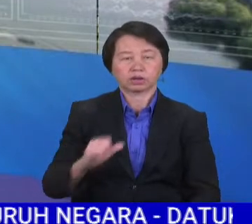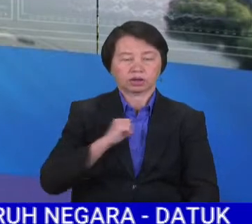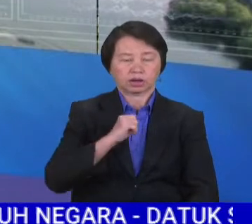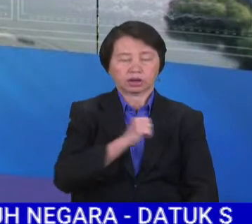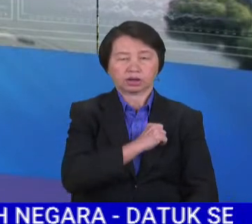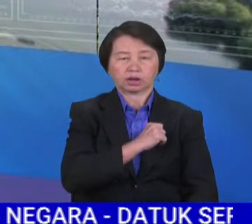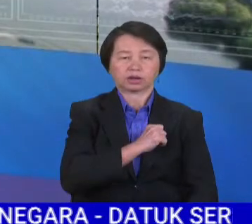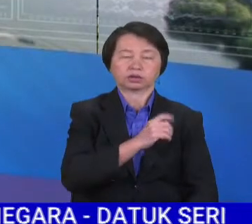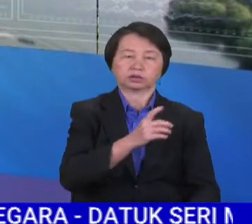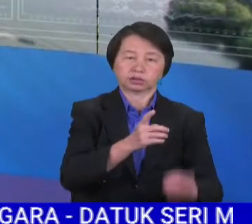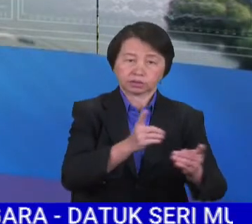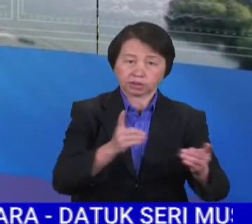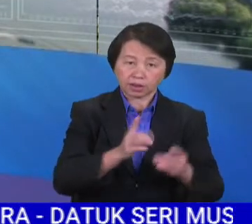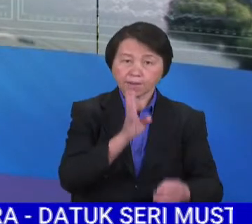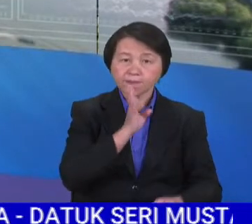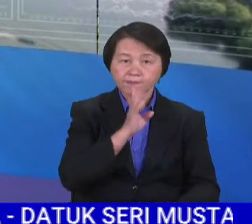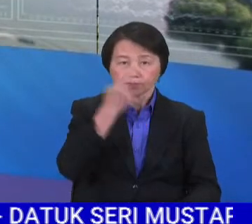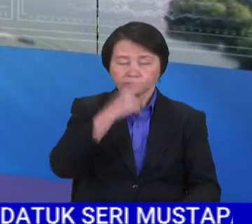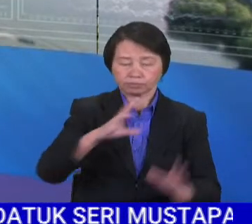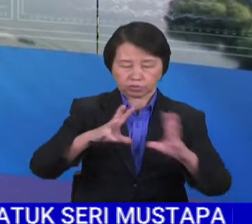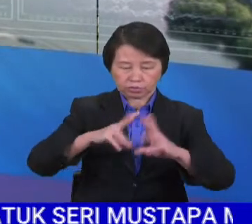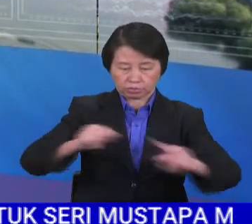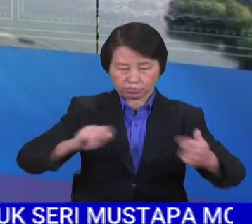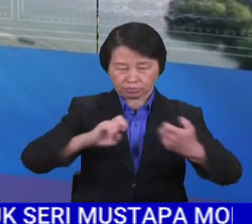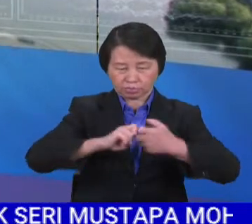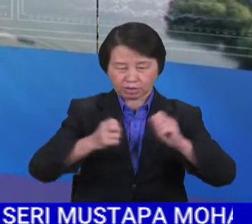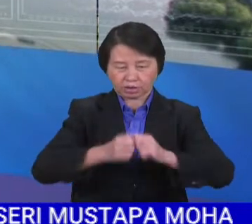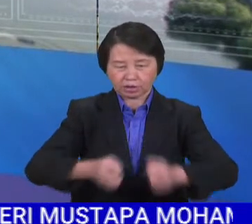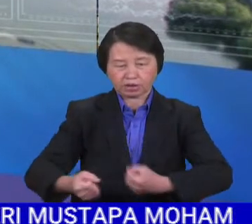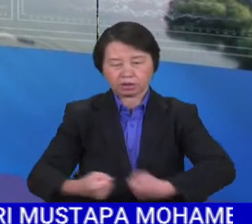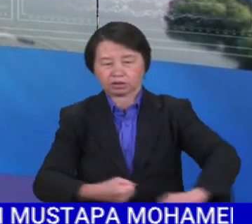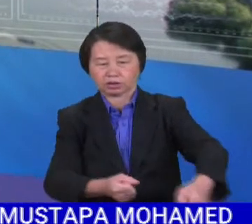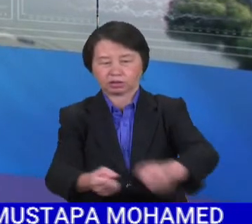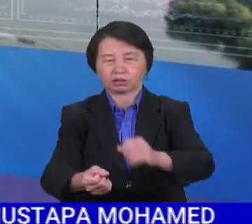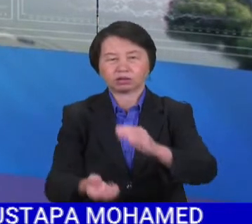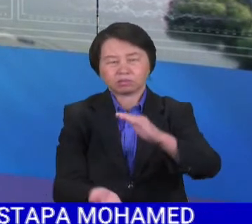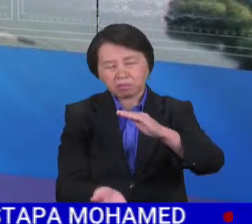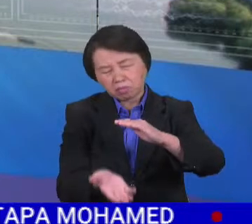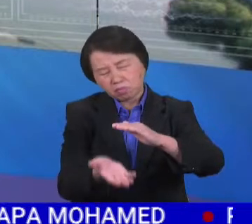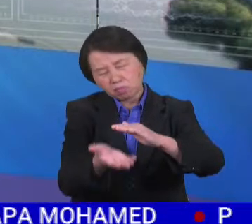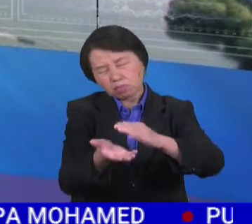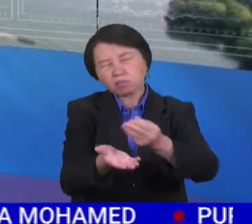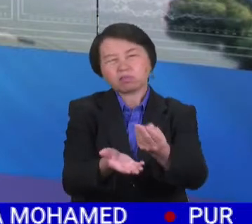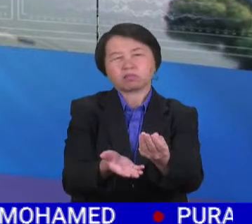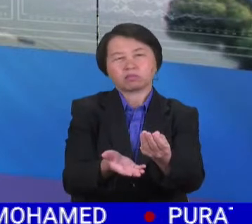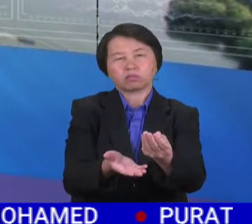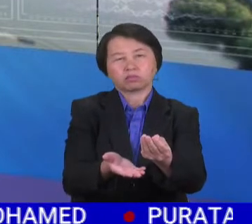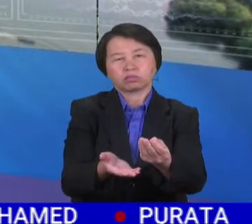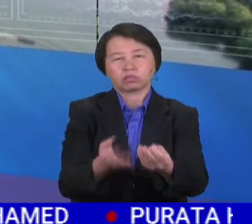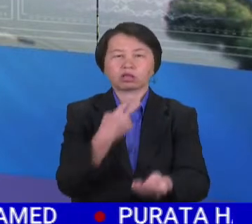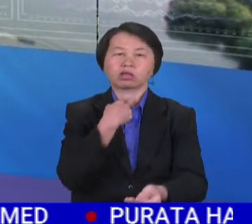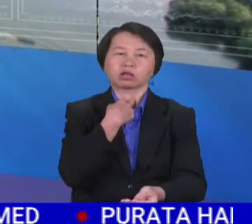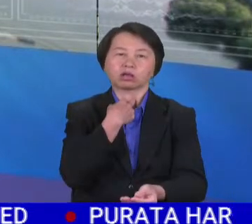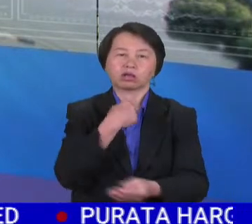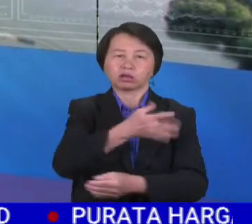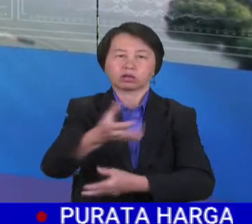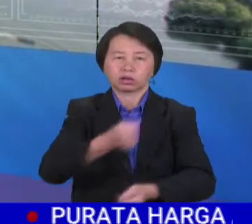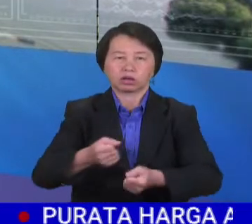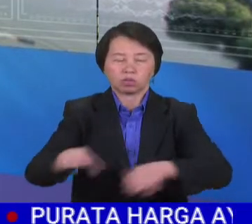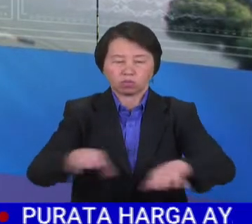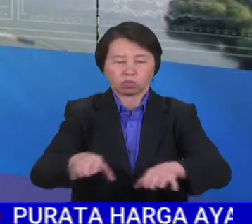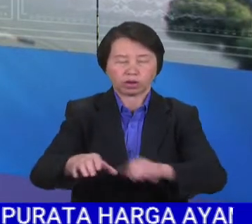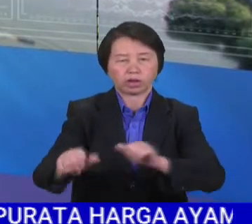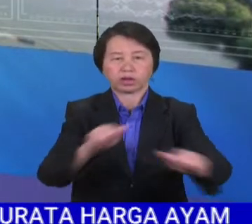lumayan Ruslan Muharram berkata ia bagi menyelesaikan masalah laluan sungai yang CT sehingga dijelaskan golongan nelayan menjalankan